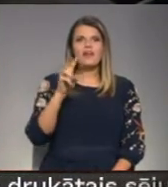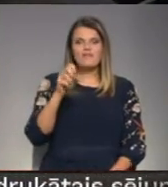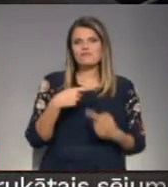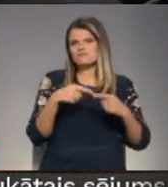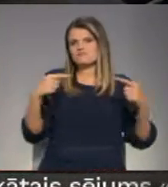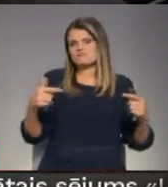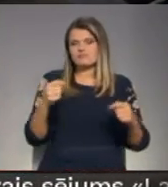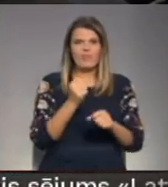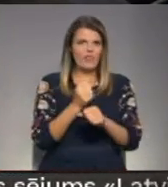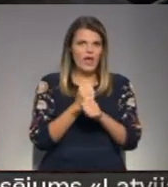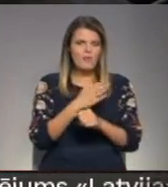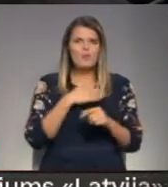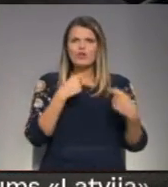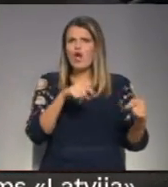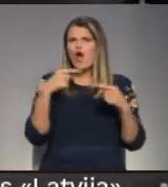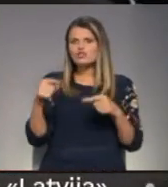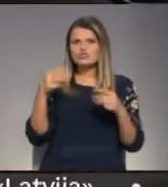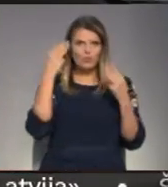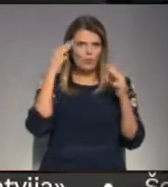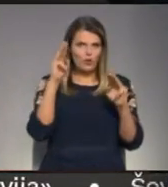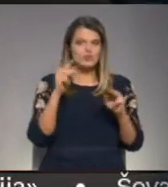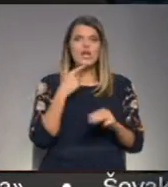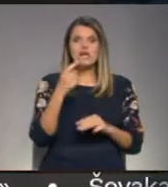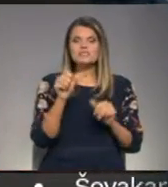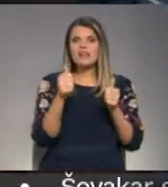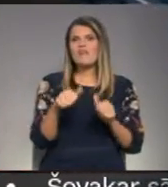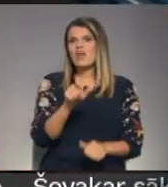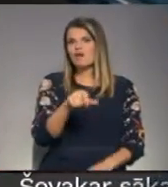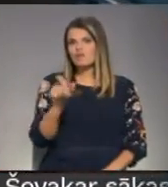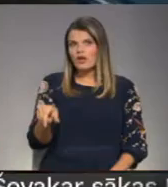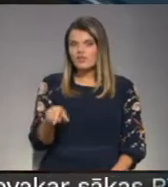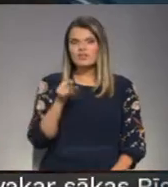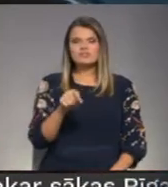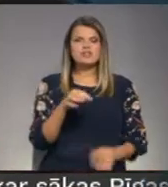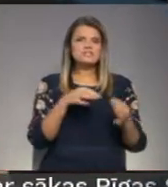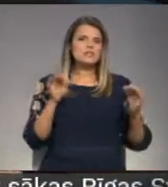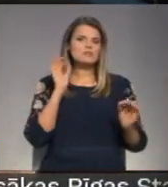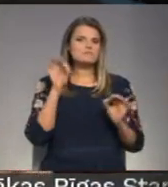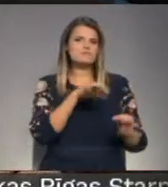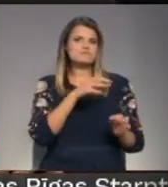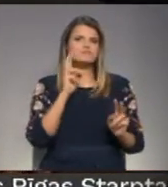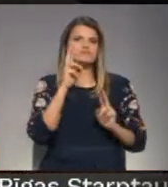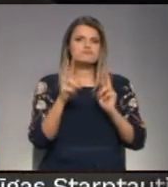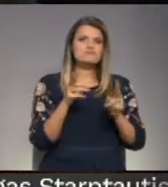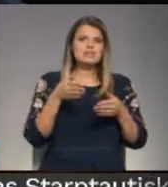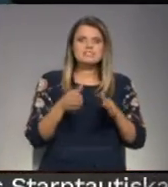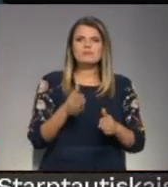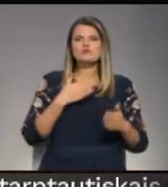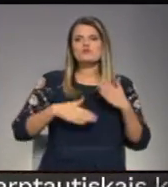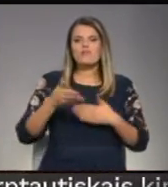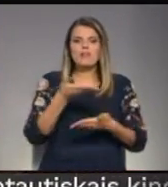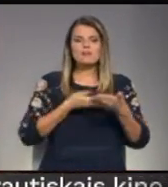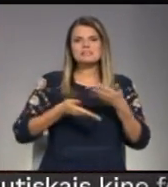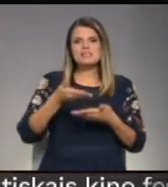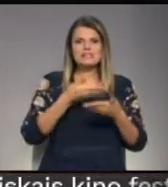darbi. Ļoti atšķirīgi un ļoti mūsdienīgi. Kā teica izrādes veidotāji, Rafala sonāte stīgu instrumentu pavadījumā dzimusi no vēlmes dalīties